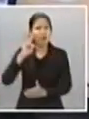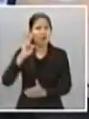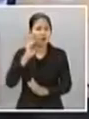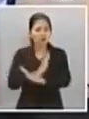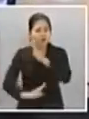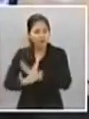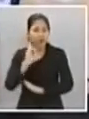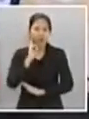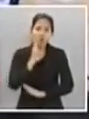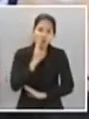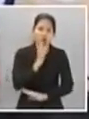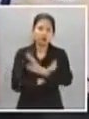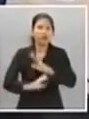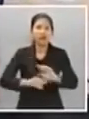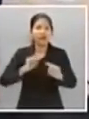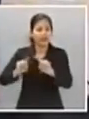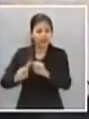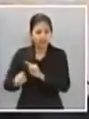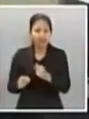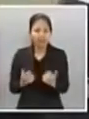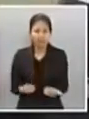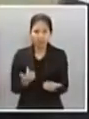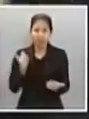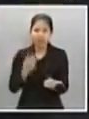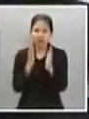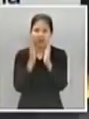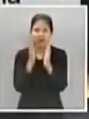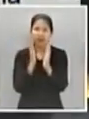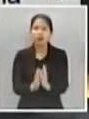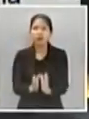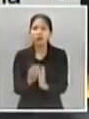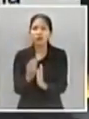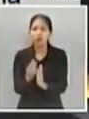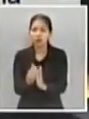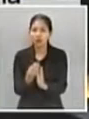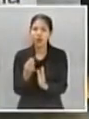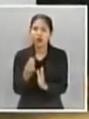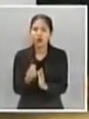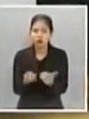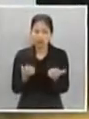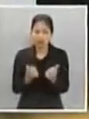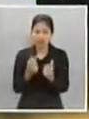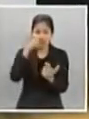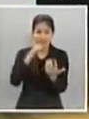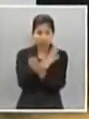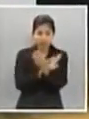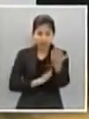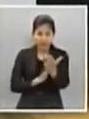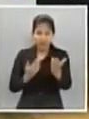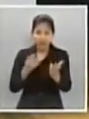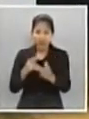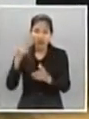ขให้เห็นตามภูมิภาคได้ด้วยเดี๋ยวเรามาดูกันนะคะว่าตอนนี้จำนวนคนพิการต่อสัดส่วนในสังคมไทยของเราเนี่ยนะคะเป็นอย่างไรบ้